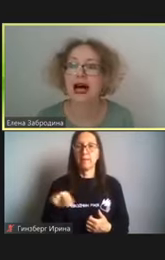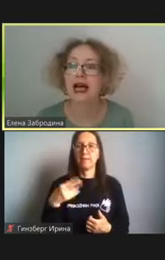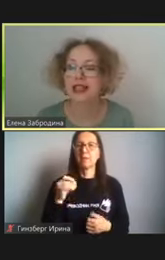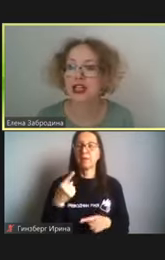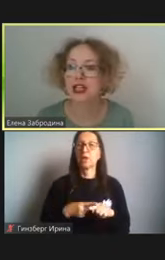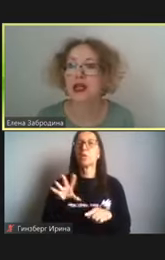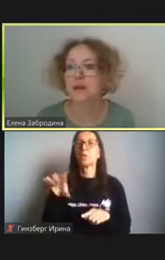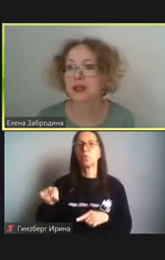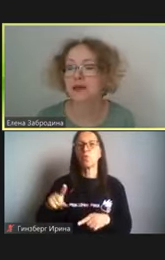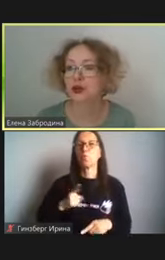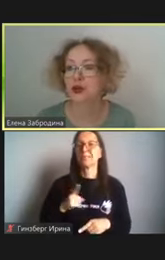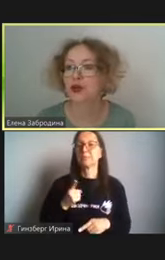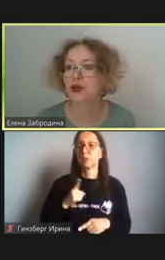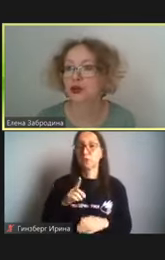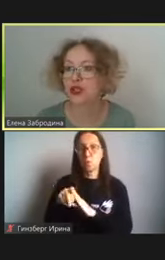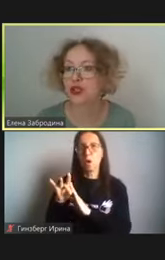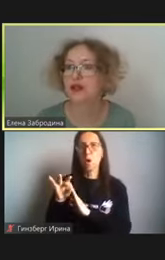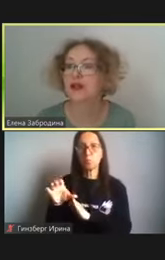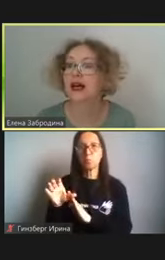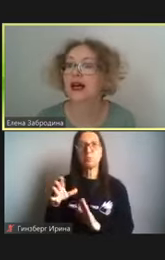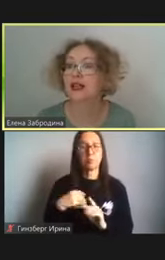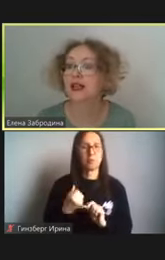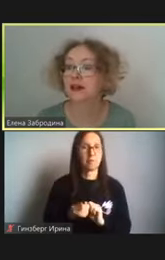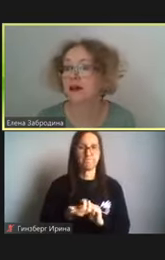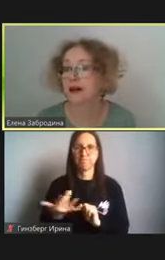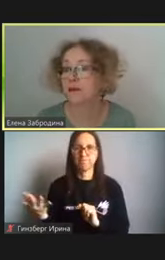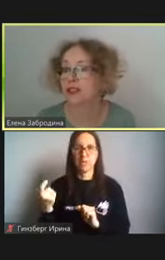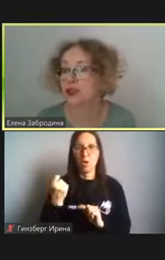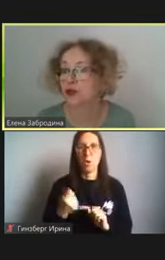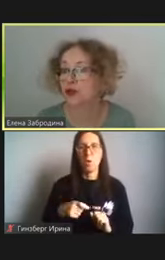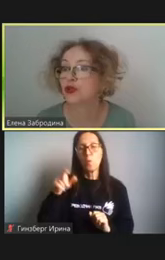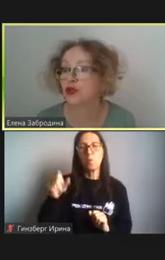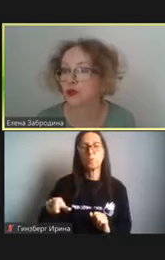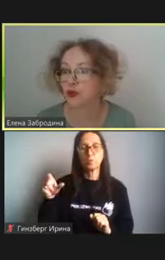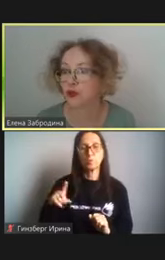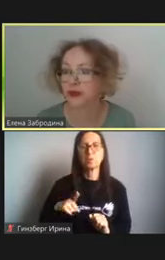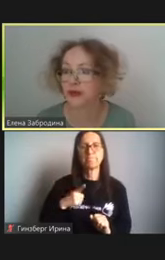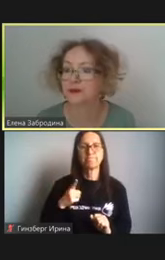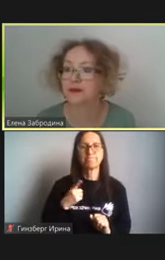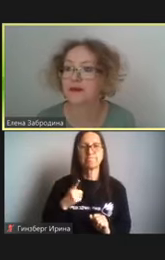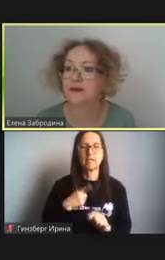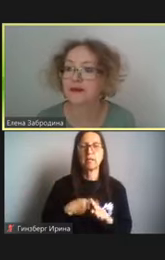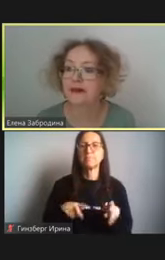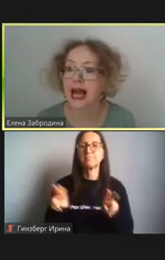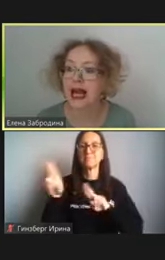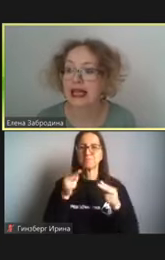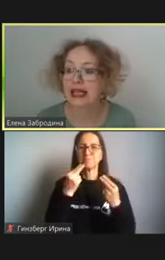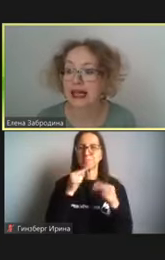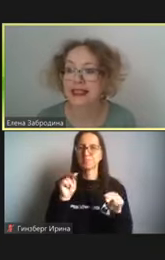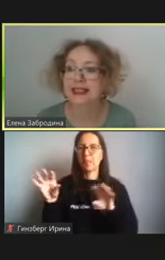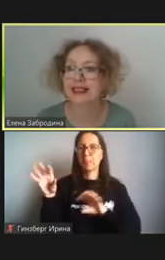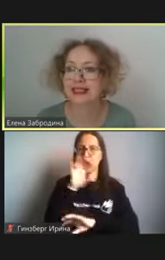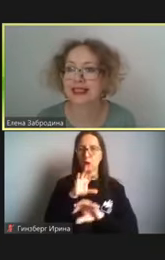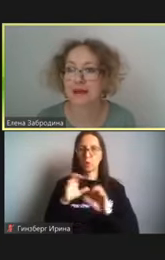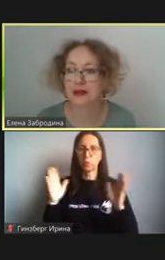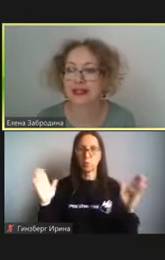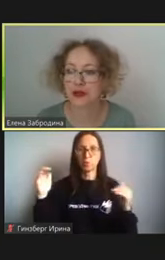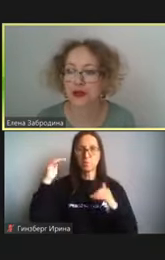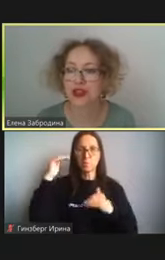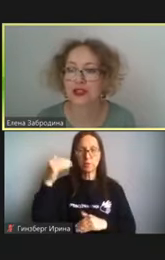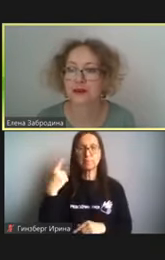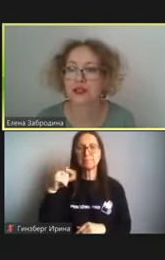Рубенса, также было много художников, мастеров натюрморта. И один из